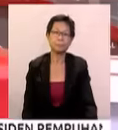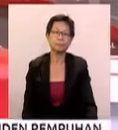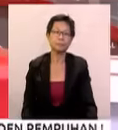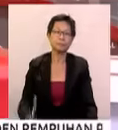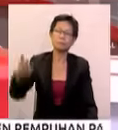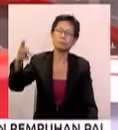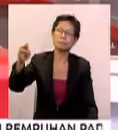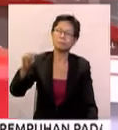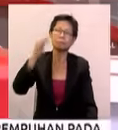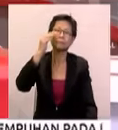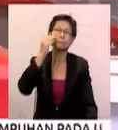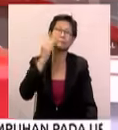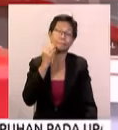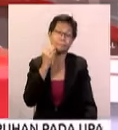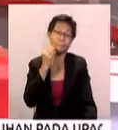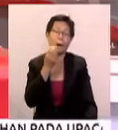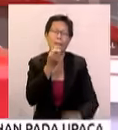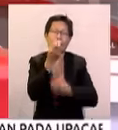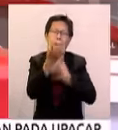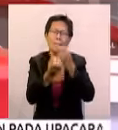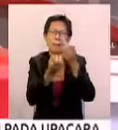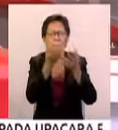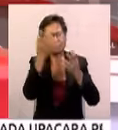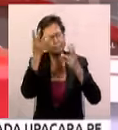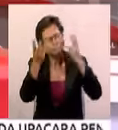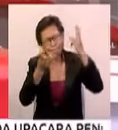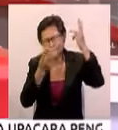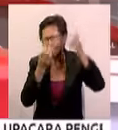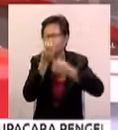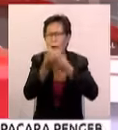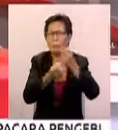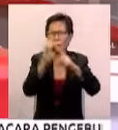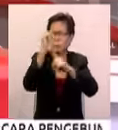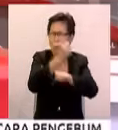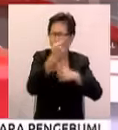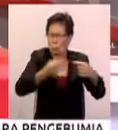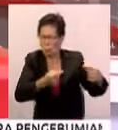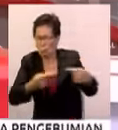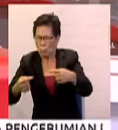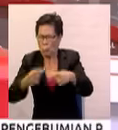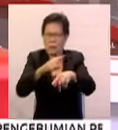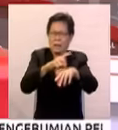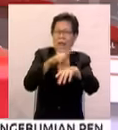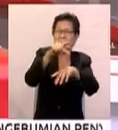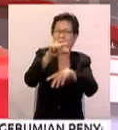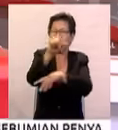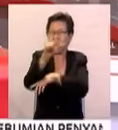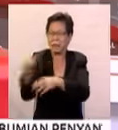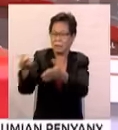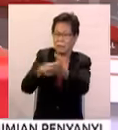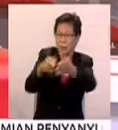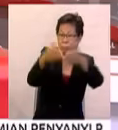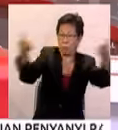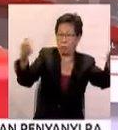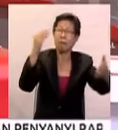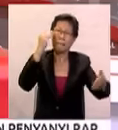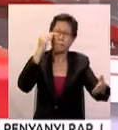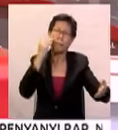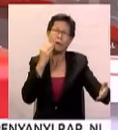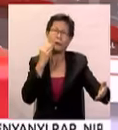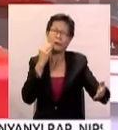Perdana Menteri Tun Dr. Mahathir Mohamad menyuarakan kebimbangan terhadap situasi yang semakin tegang di Gaza. Menerusi kenyataan media hari ini, Tun Dr.